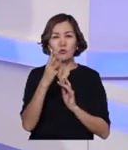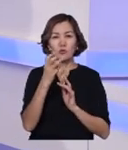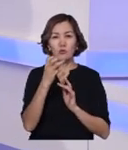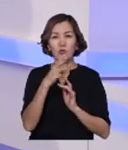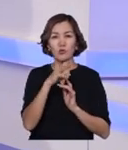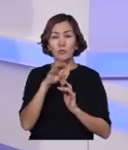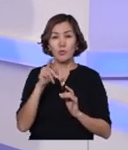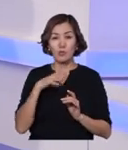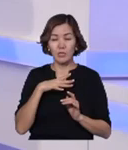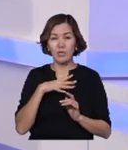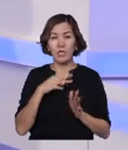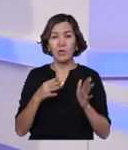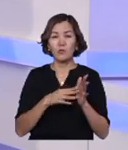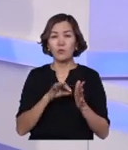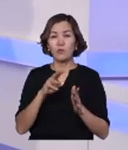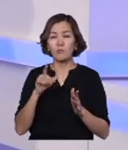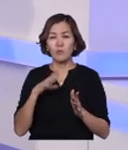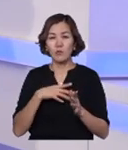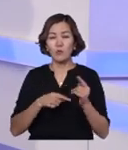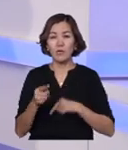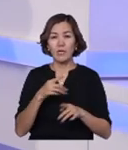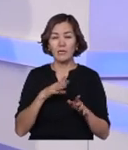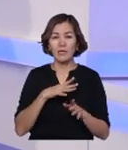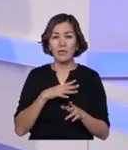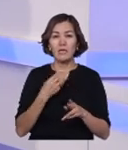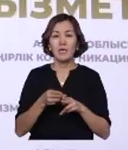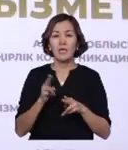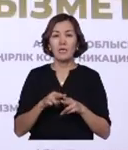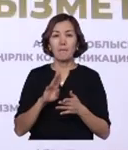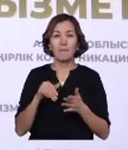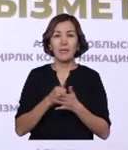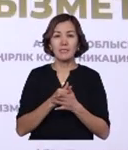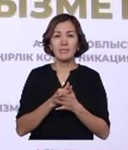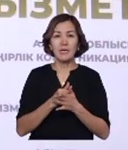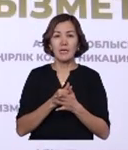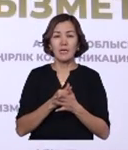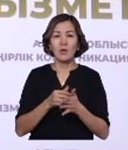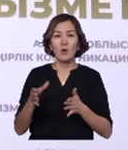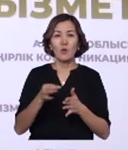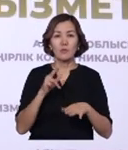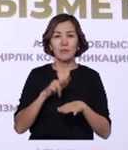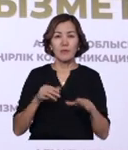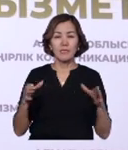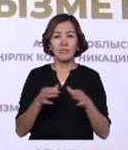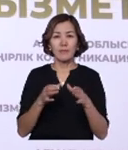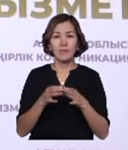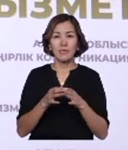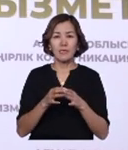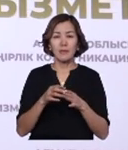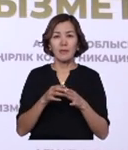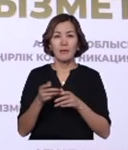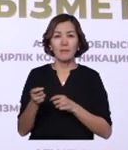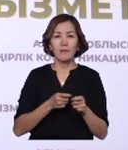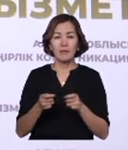тенге, оның 9 миллионға жуық сомасы қайтарылған. Бұл туралы өңірдің басты коммуникация алаңында келген облыстық полиция департаменті